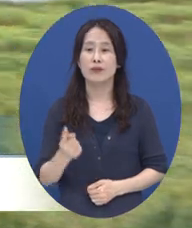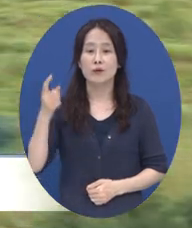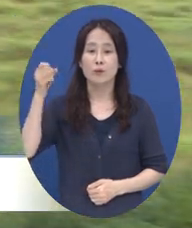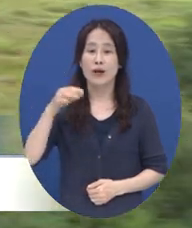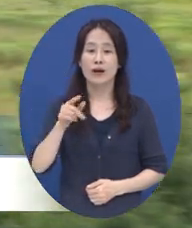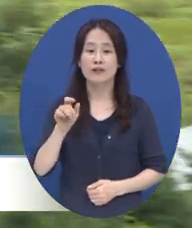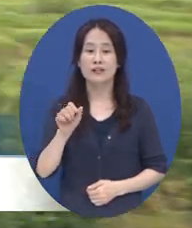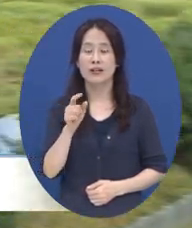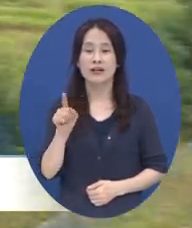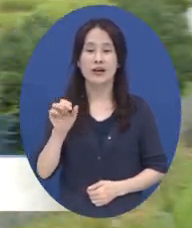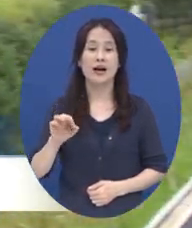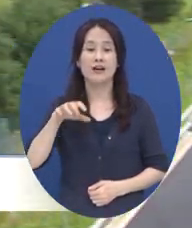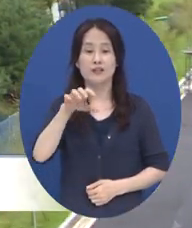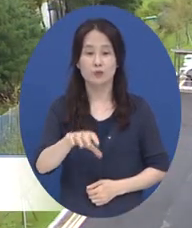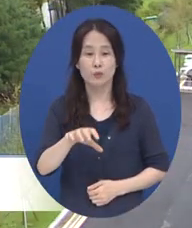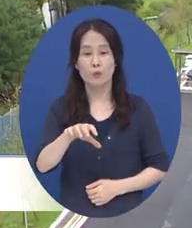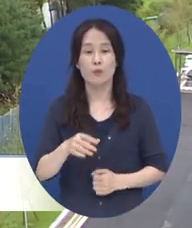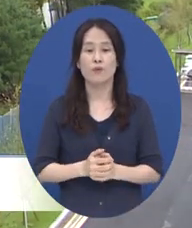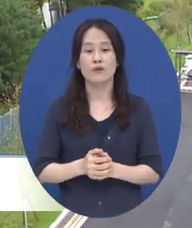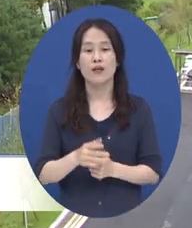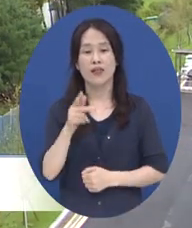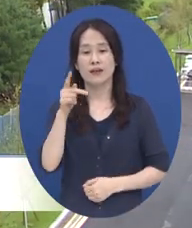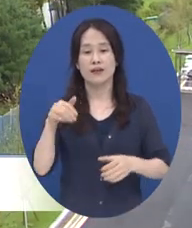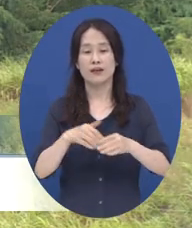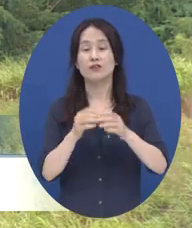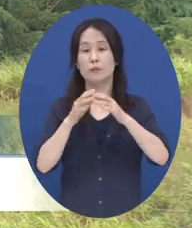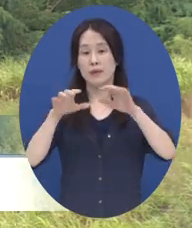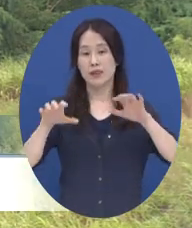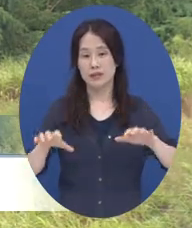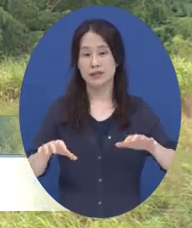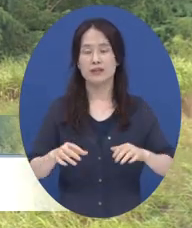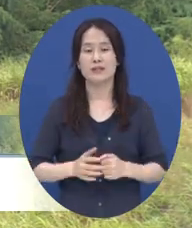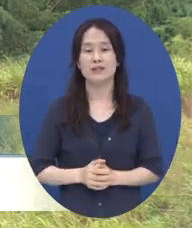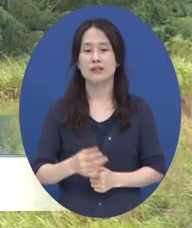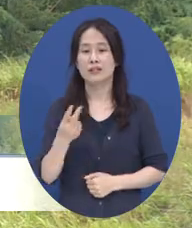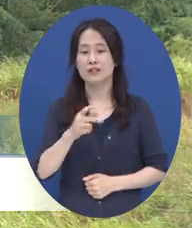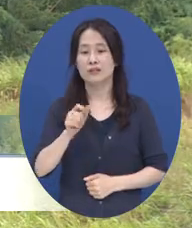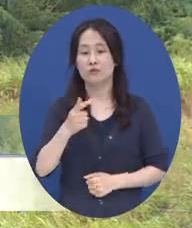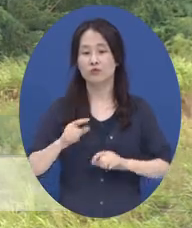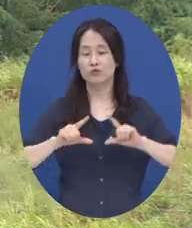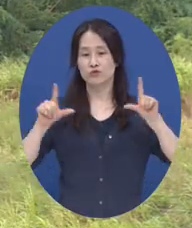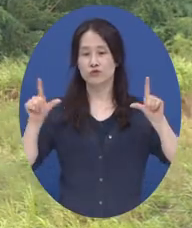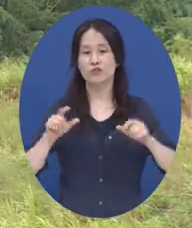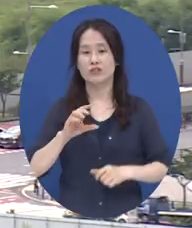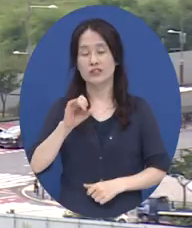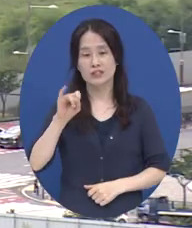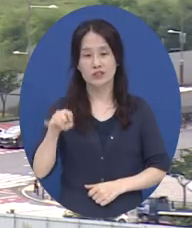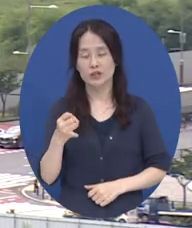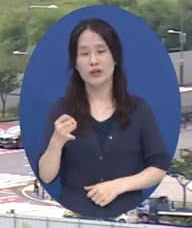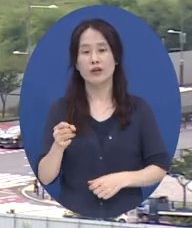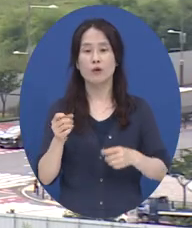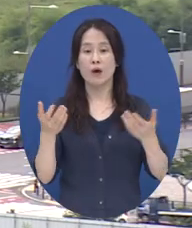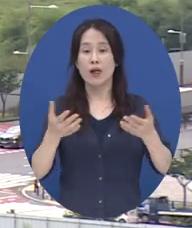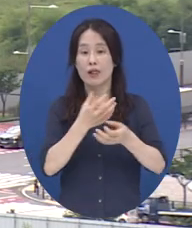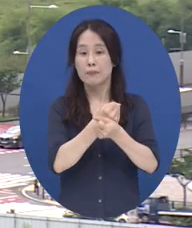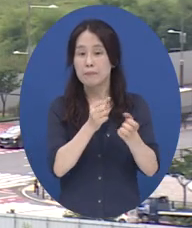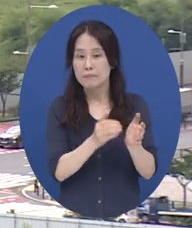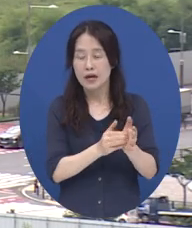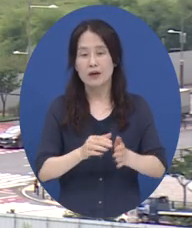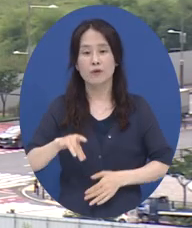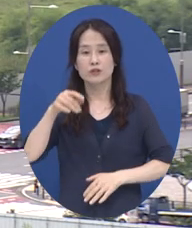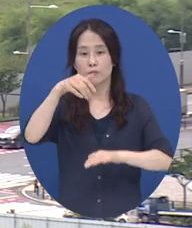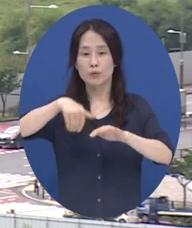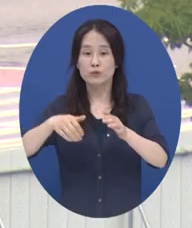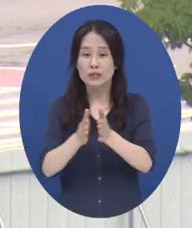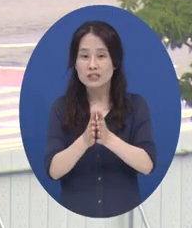고양시 장항동 일원 한류월드 안에 조성 중인 K컬처밸리. 지난 2016년 CJ E&M 컨소시엄과 협약을 맺고 첫 삽을 뜬